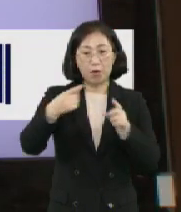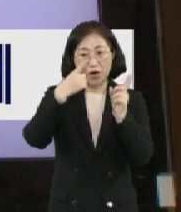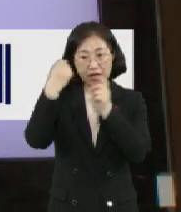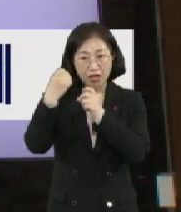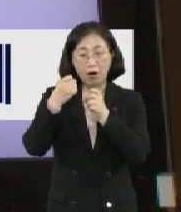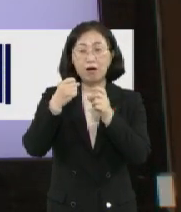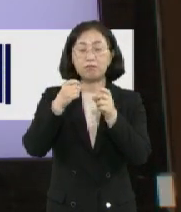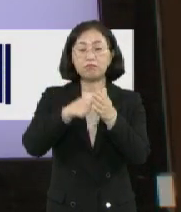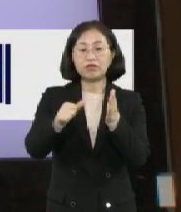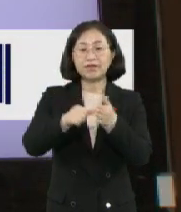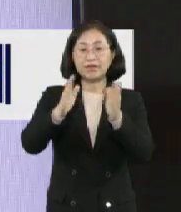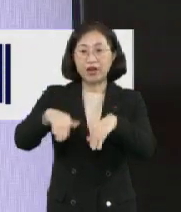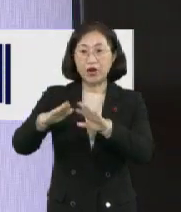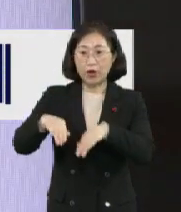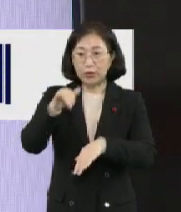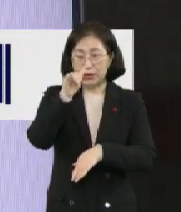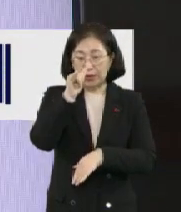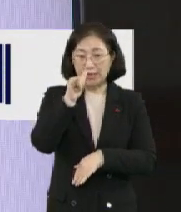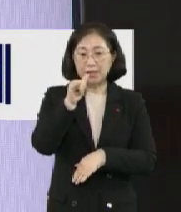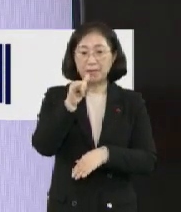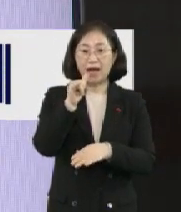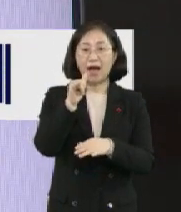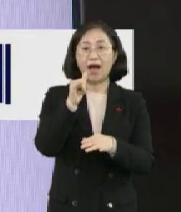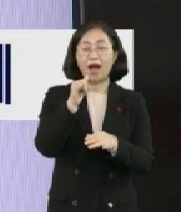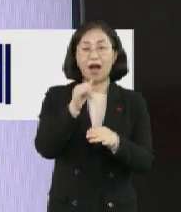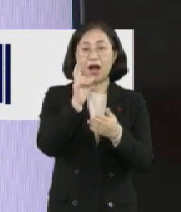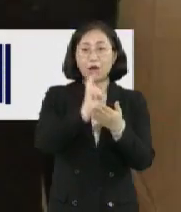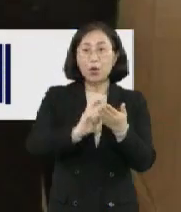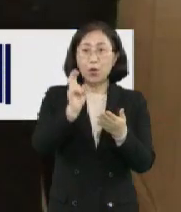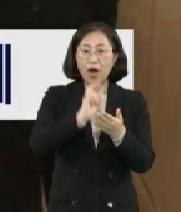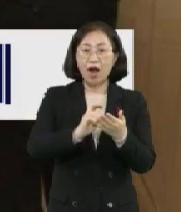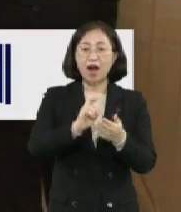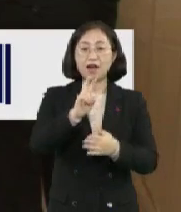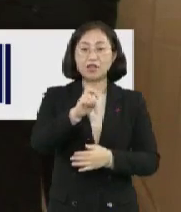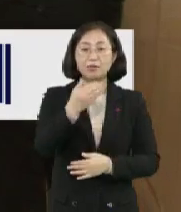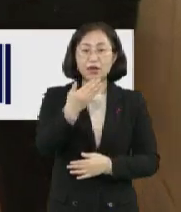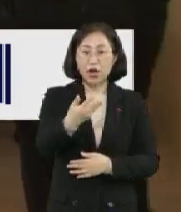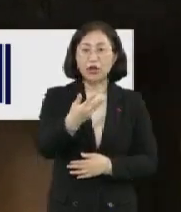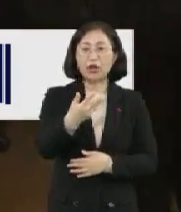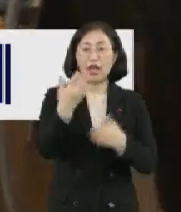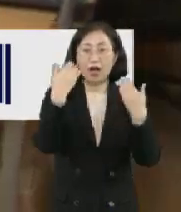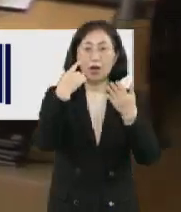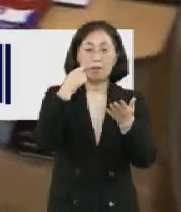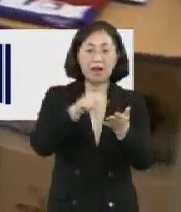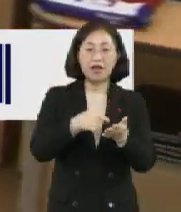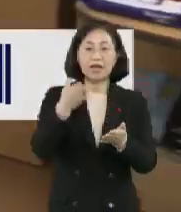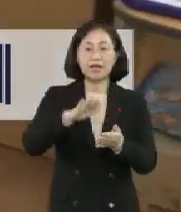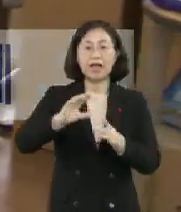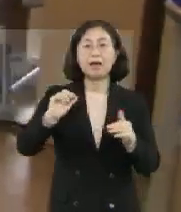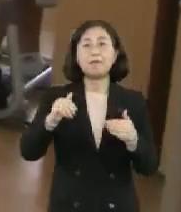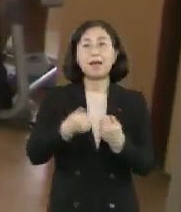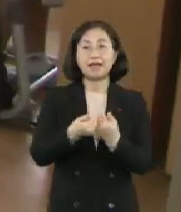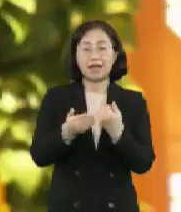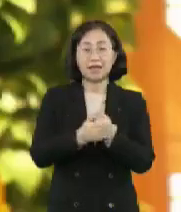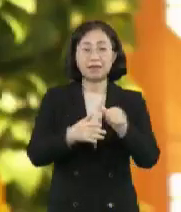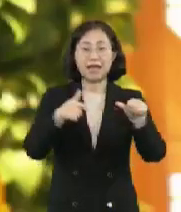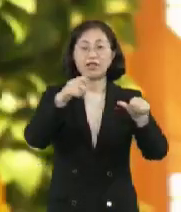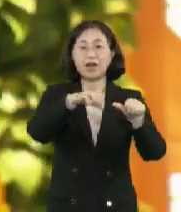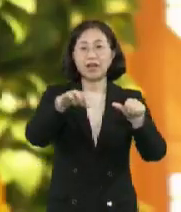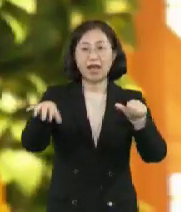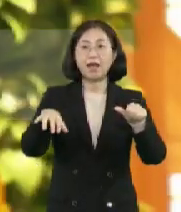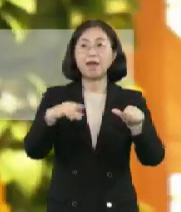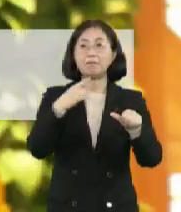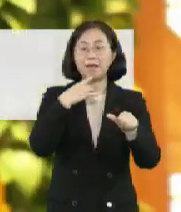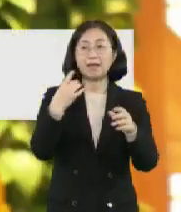많았지만 친일파가 만든 교가는 23개 학교에서 발견하고도 반대 여론에 5곳만 바꿨습니다. 교가를